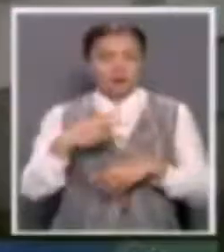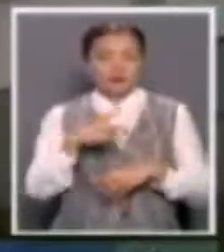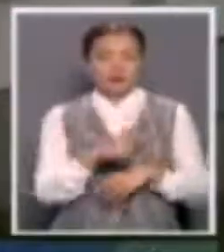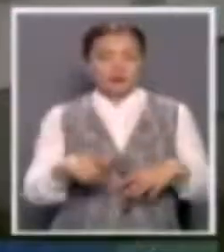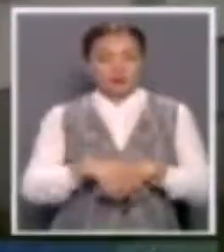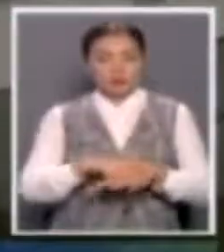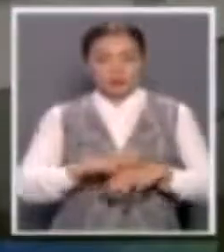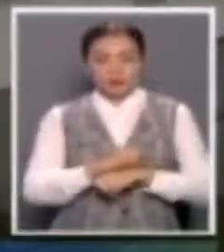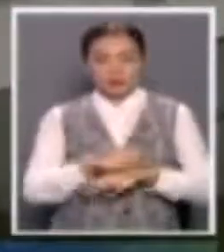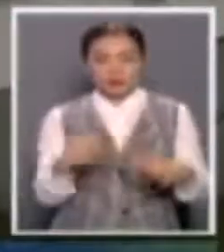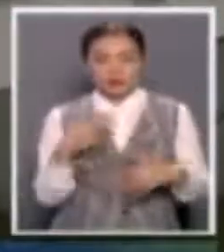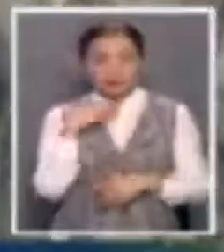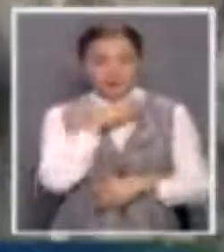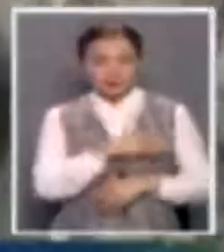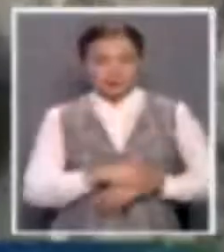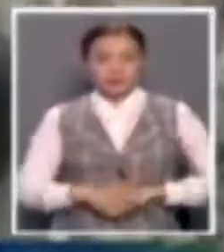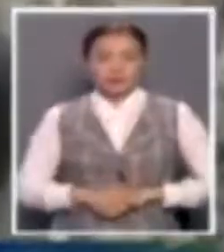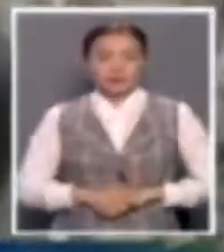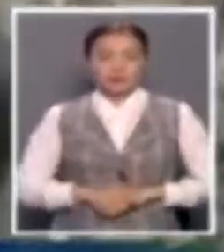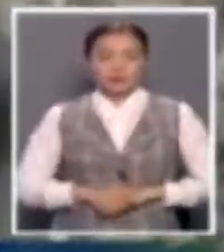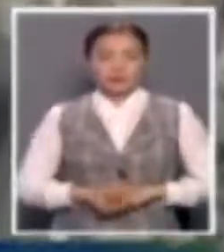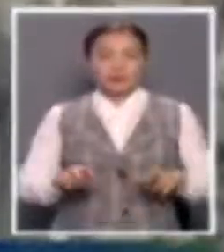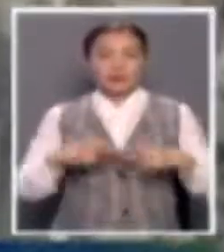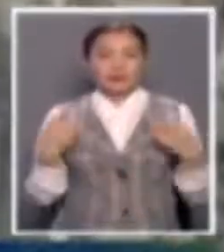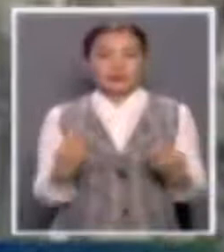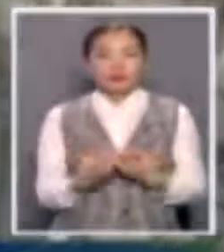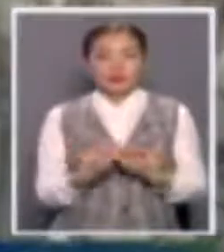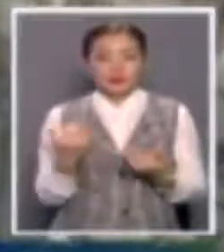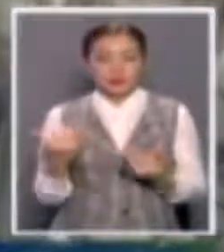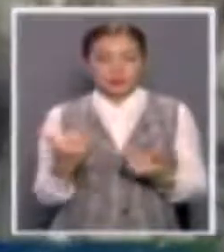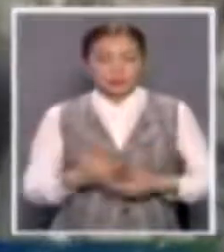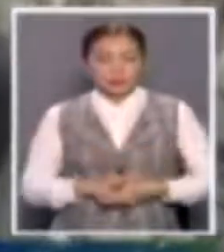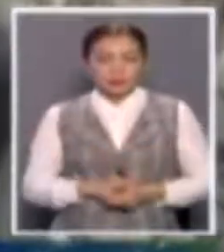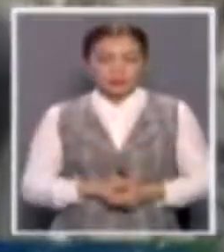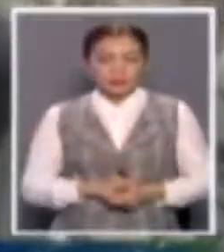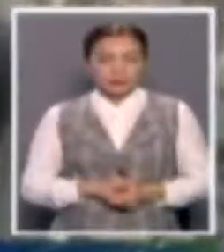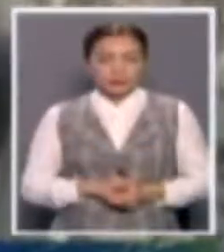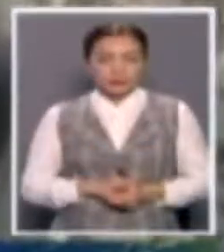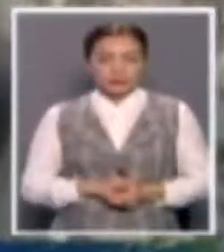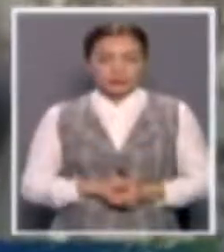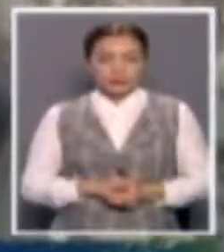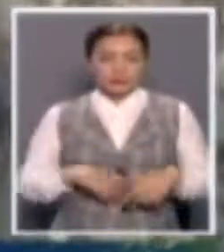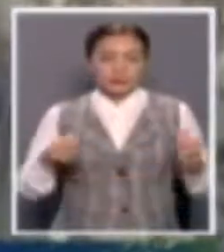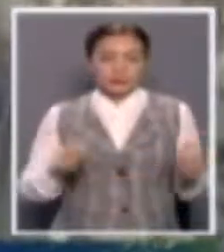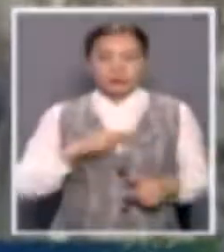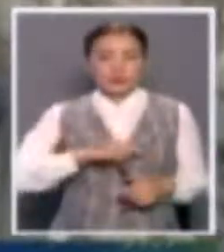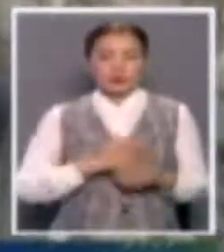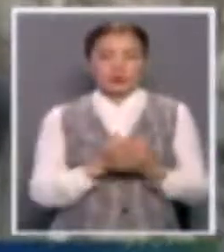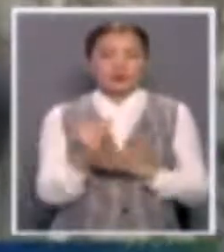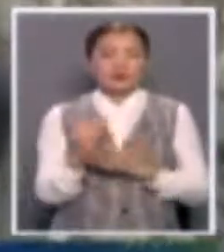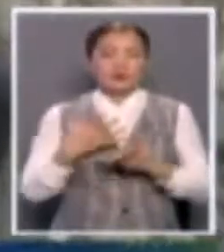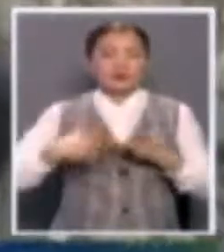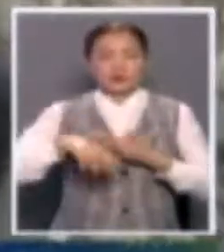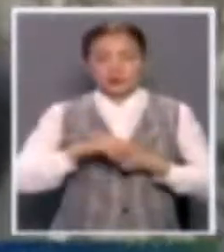адамнан аспауы тиіс. Межведомство комиссия дейді, МВК жаңғы комитеттің жаңғы шешім бойынша жоғары жақта бұл